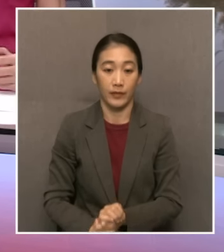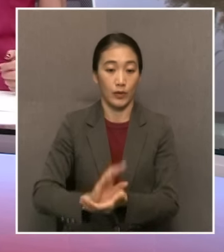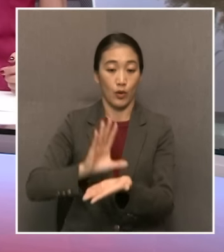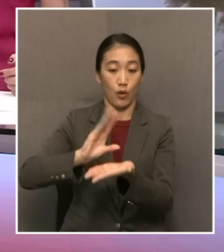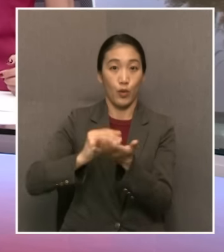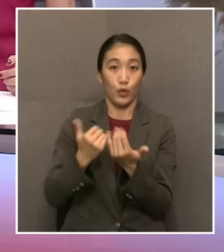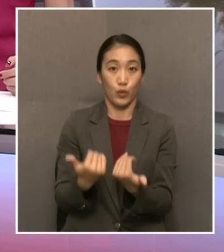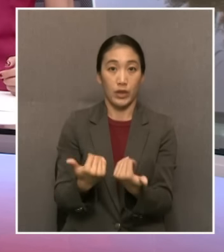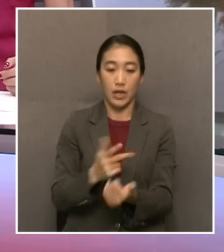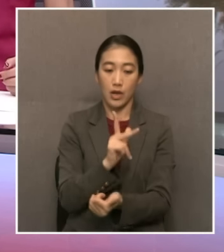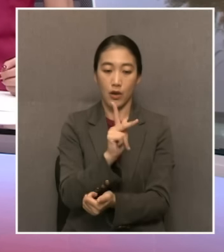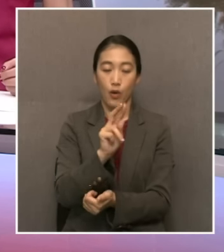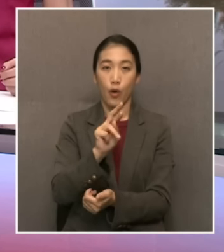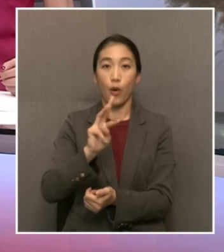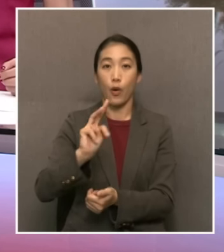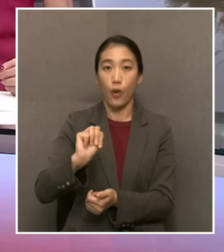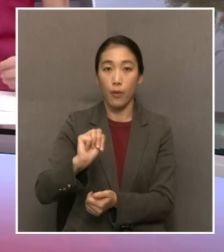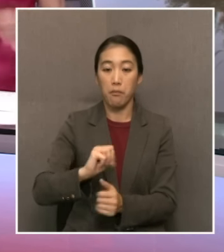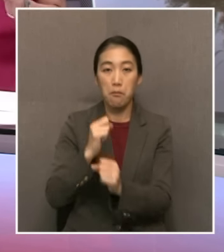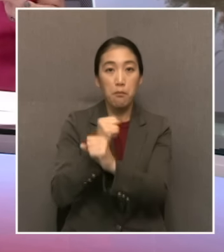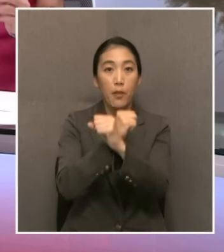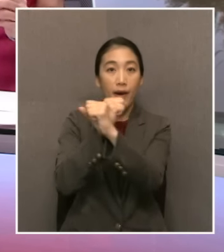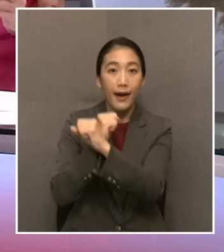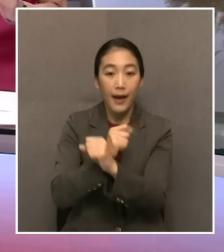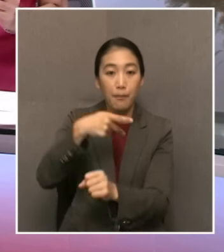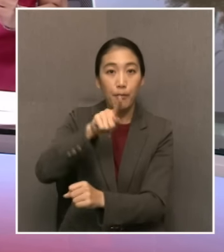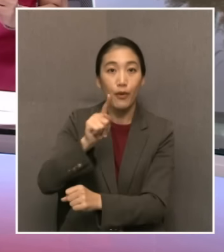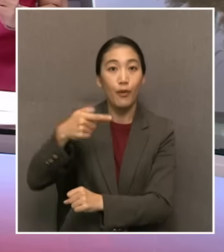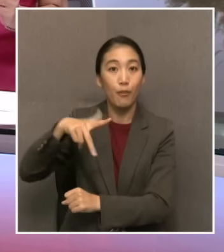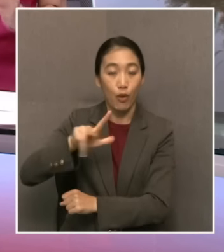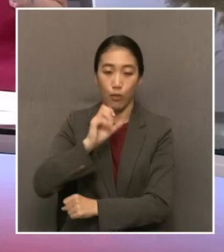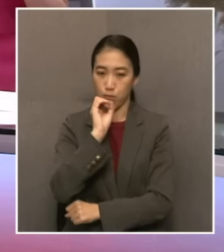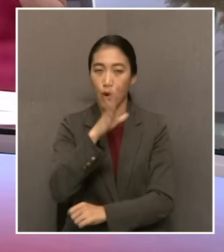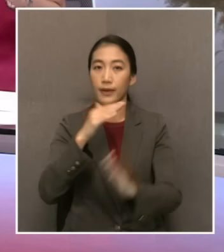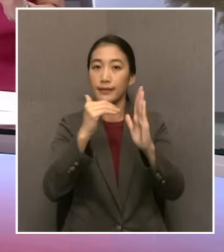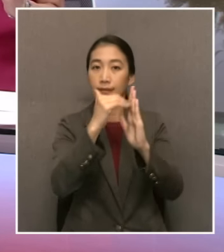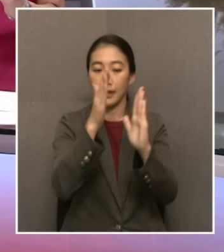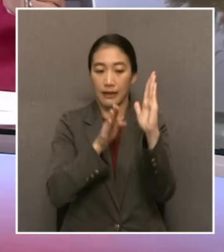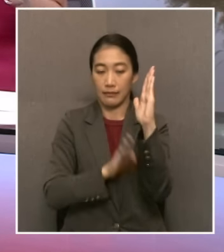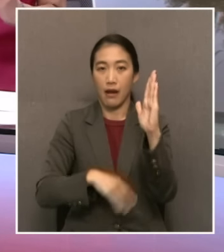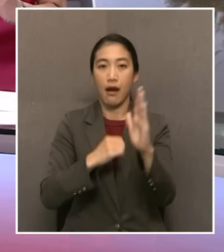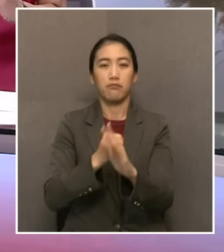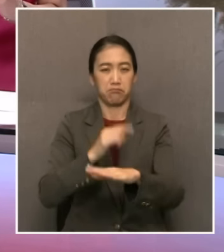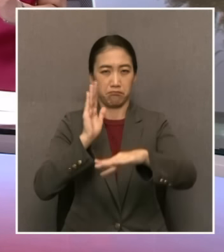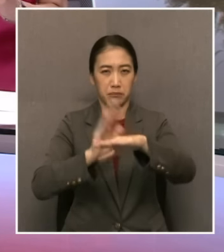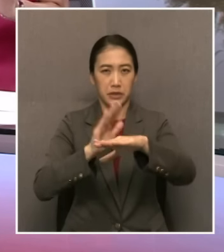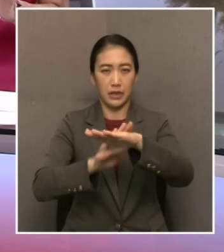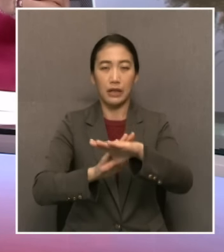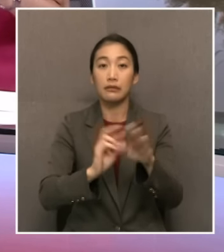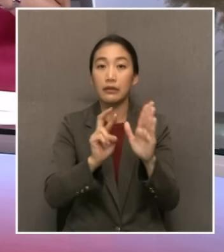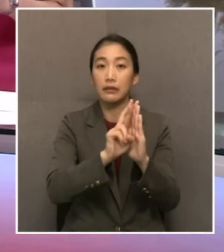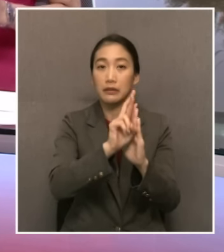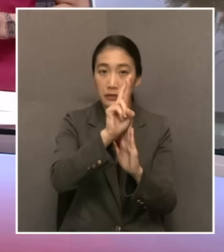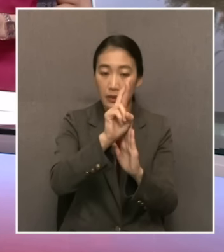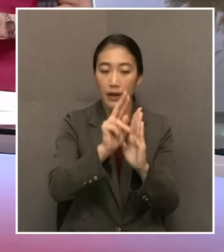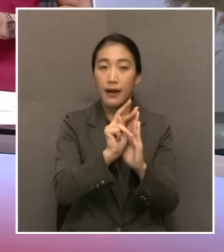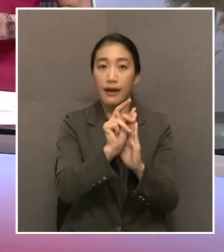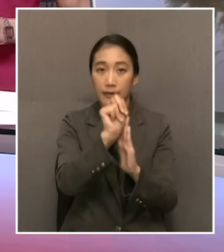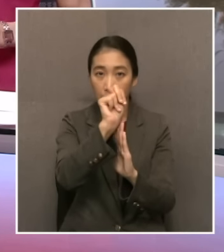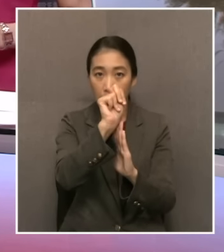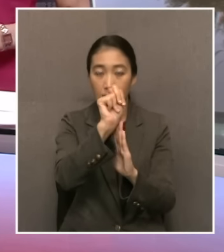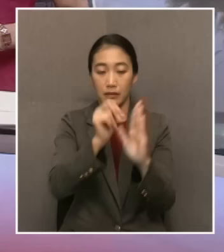กรมป้องกันและบรรเทาสาธารณภัยประกาศเตือนพื้นที่ทั้งภาคเหนือและภาคใต้ค่ะคือที่เชียงรายจังหวัดน่านรวมถึงที่ภูเก็ตและ